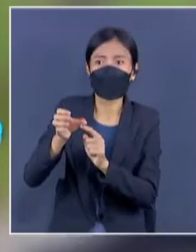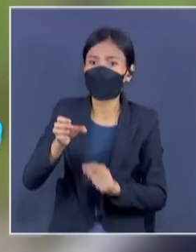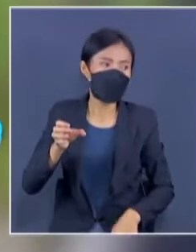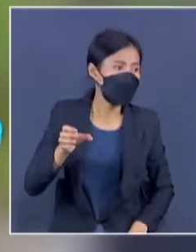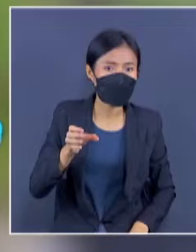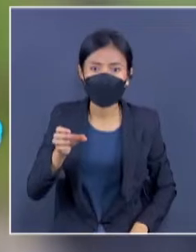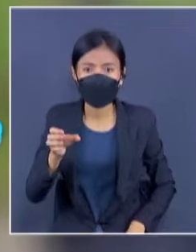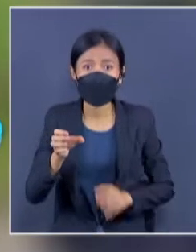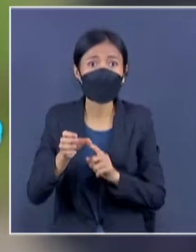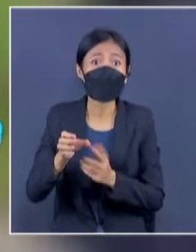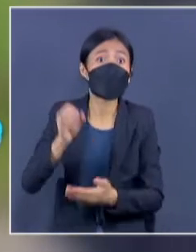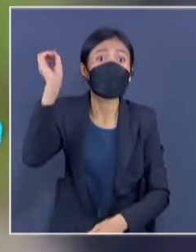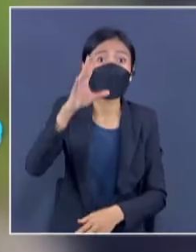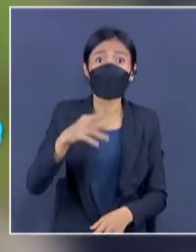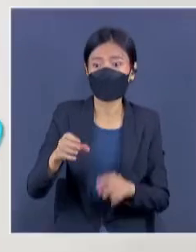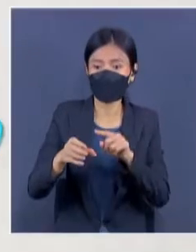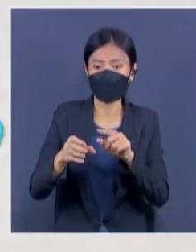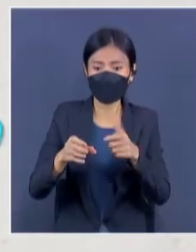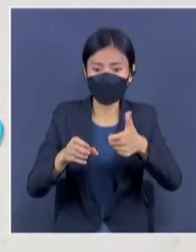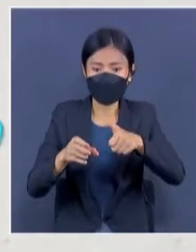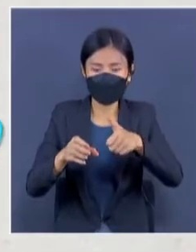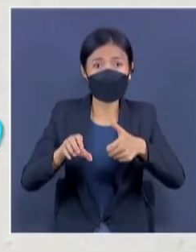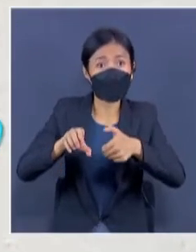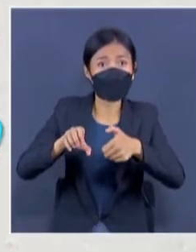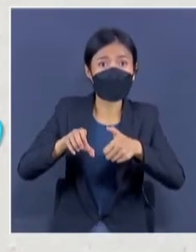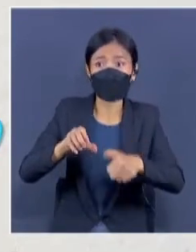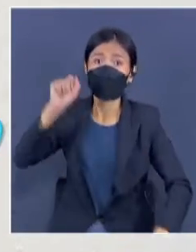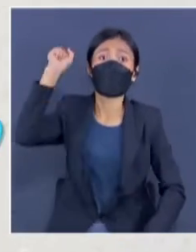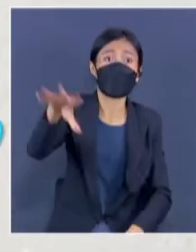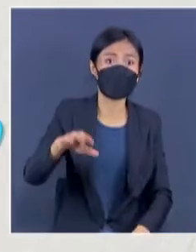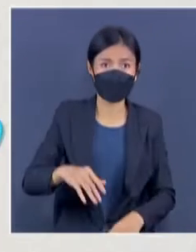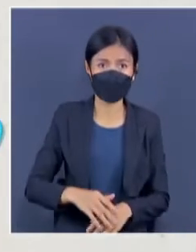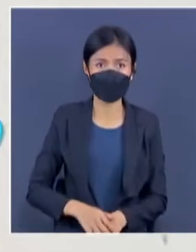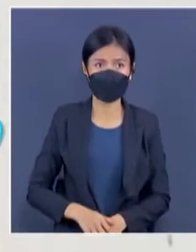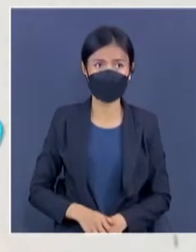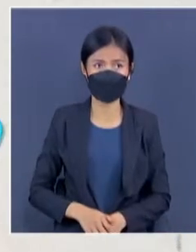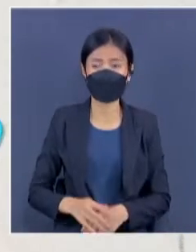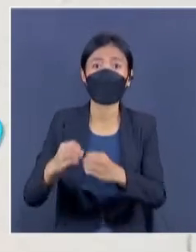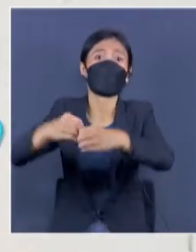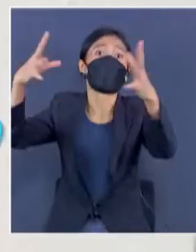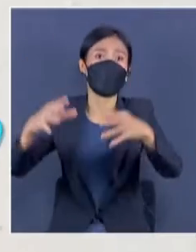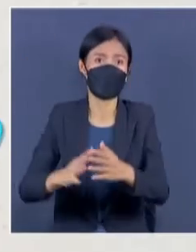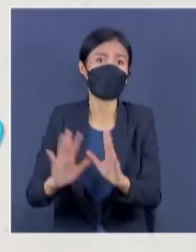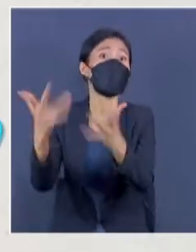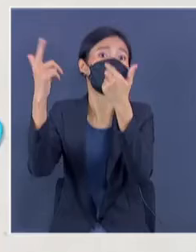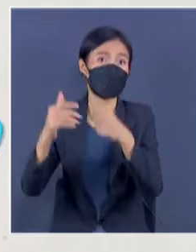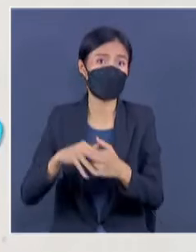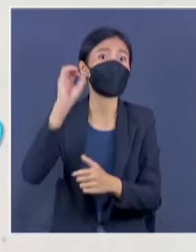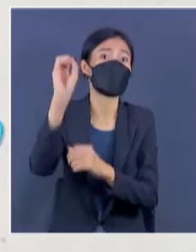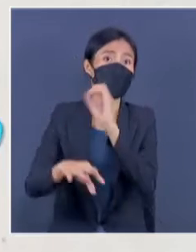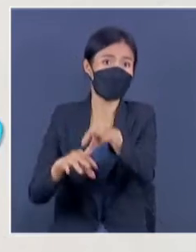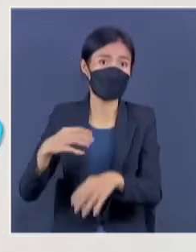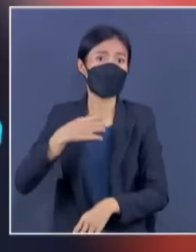ทิ้งก็จุดแล้วทิ้งเลยครับเพื่อทำลายหลักฐานนี่ฮะนี่คือพฤติกรรมของวัยรุ่นที่เขาให้การกับตำรวจน